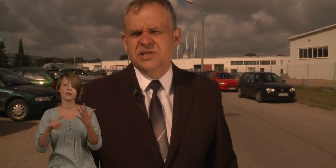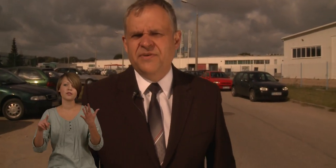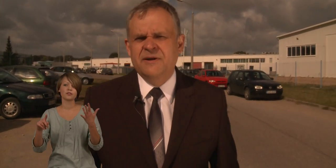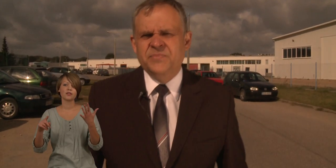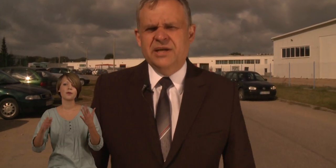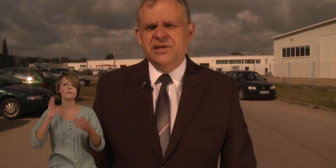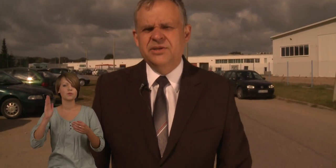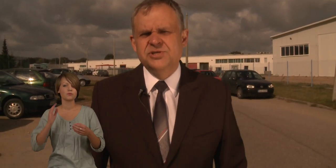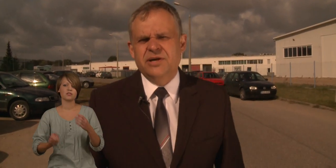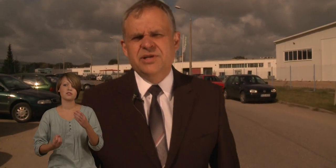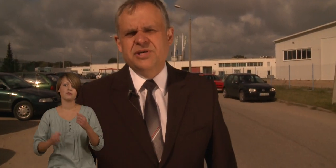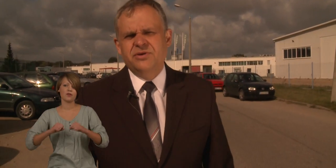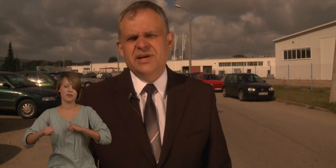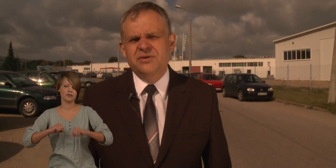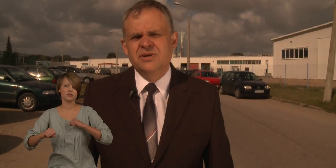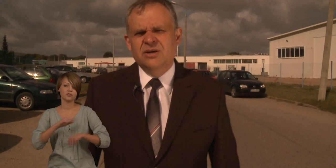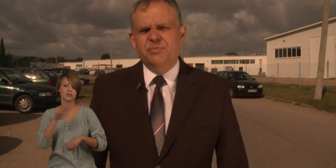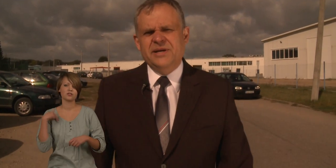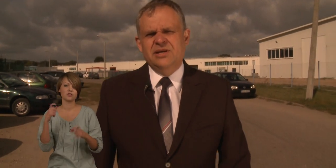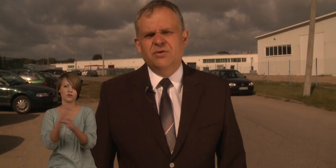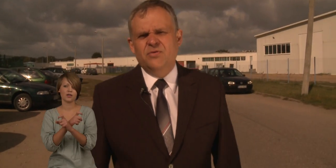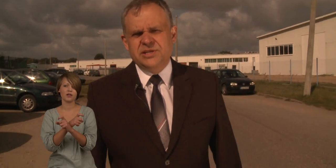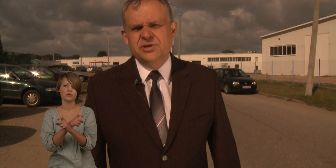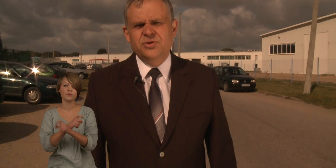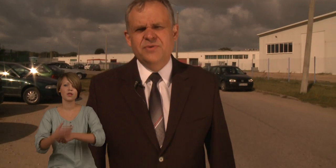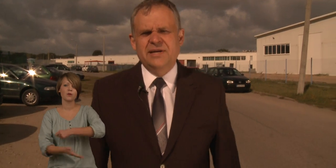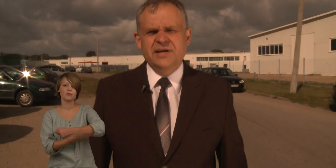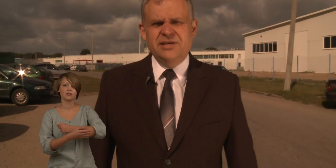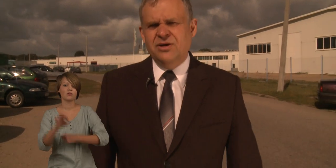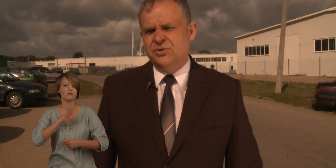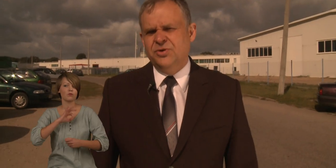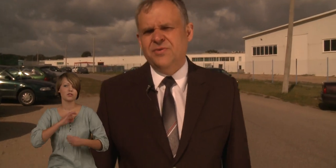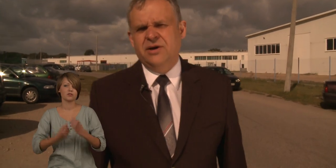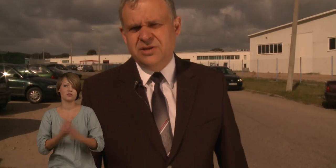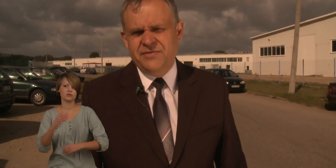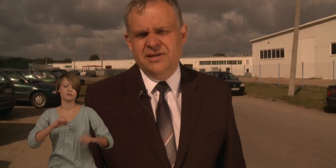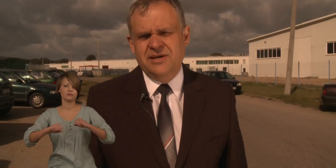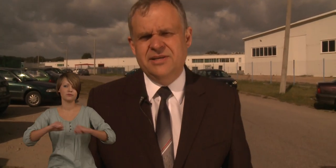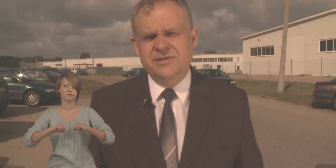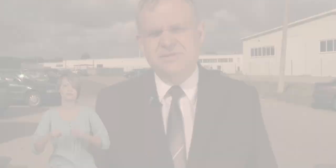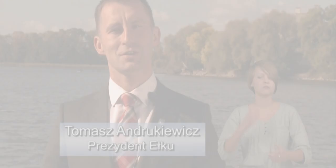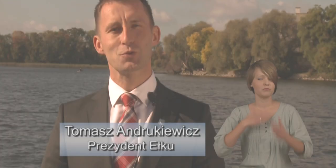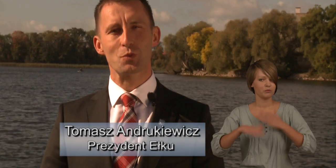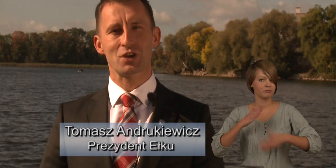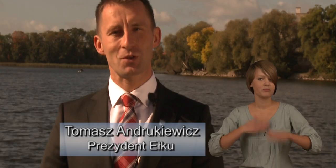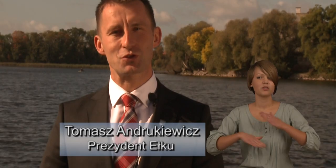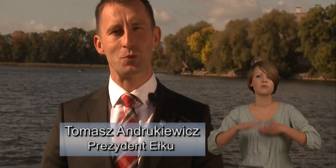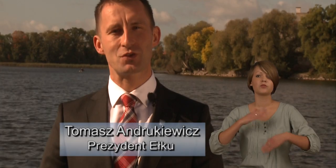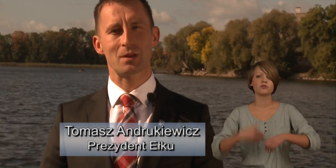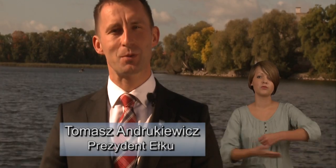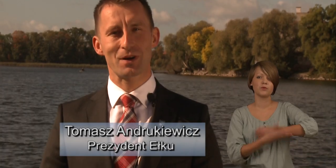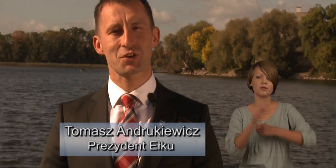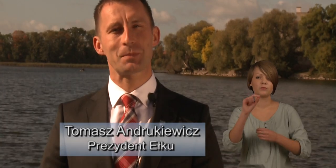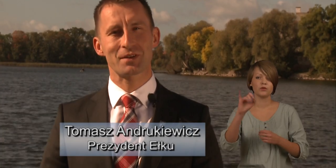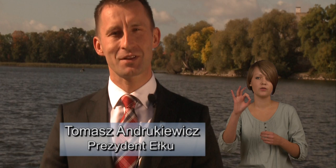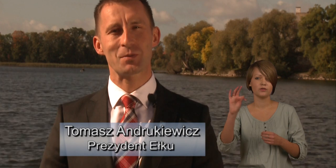bezpieczeństwa energetycznego naszego kraju, oparta o własne źródła energii i o źródła odnawialnej energii. Z dużą przyjemnością